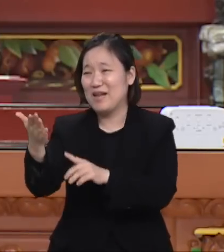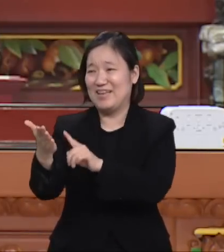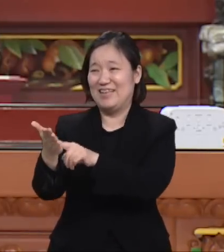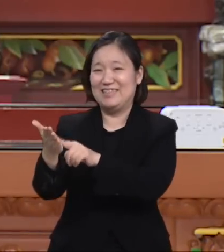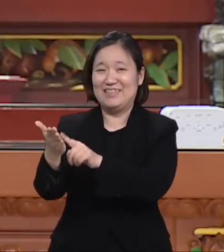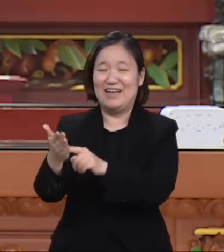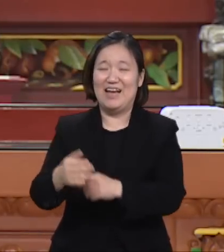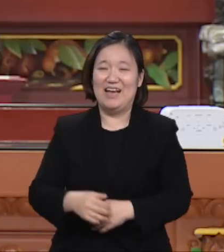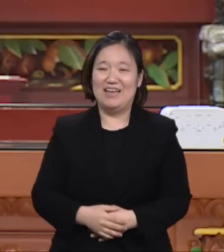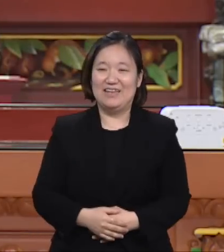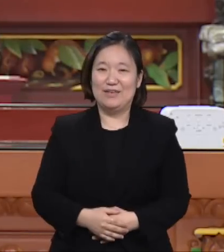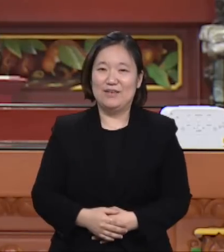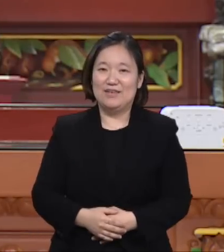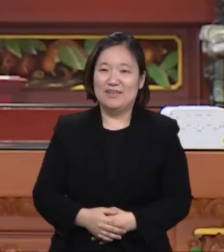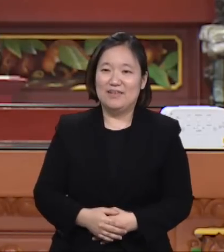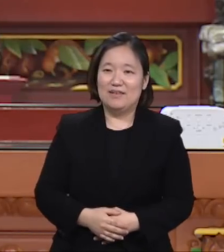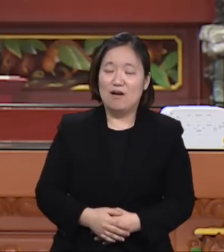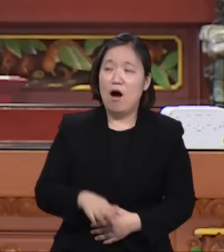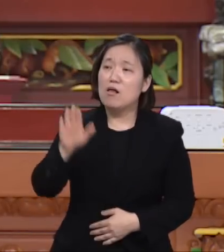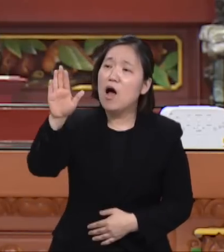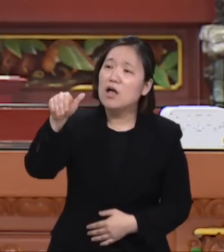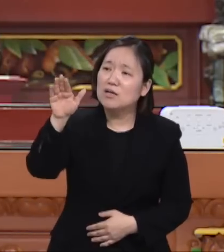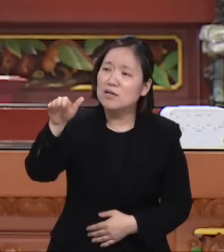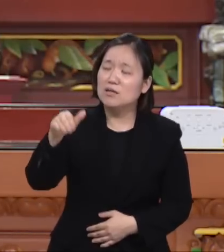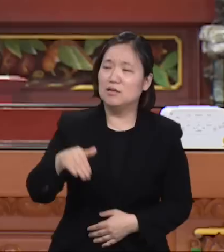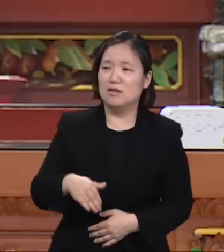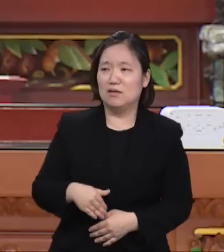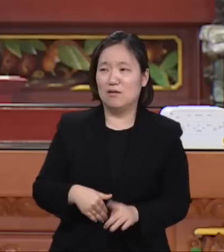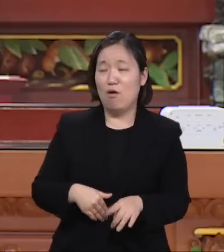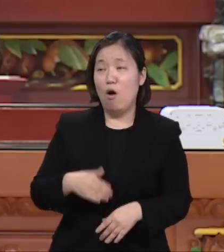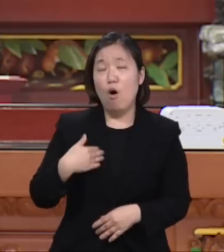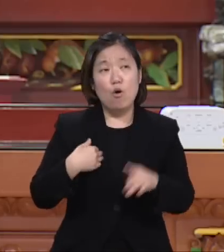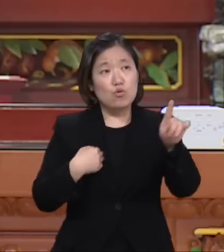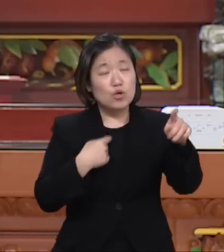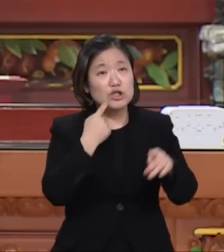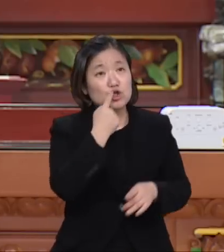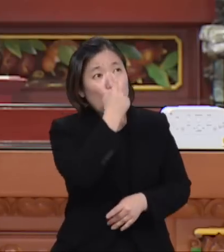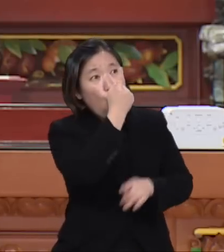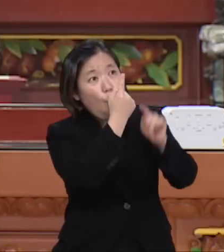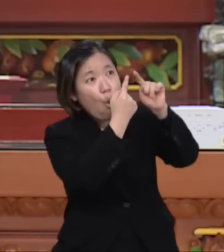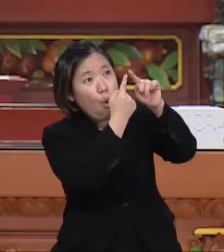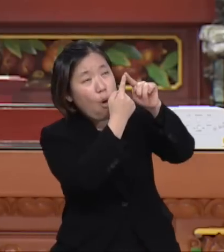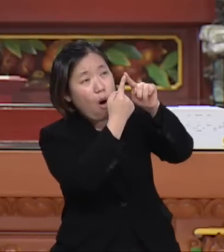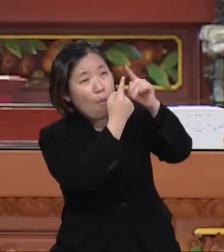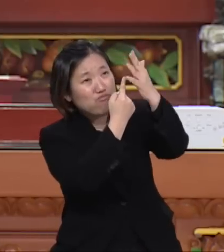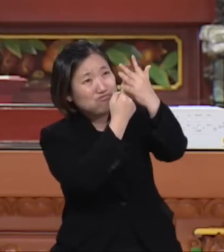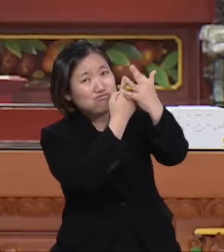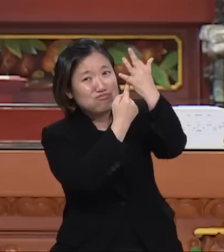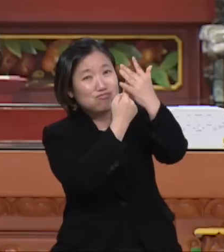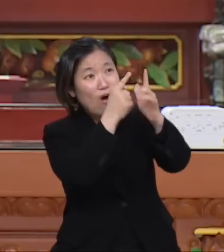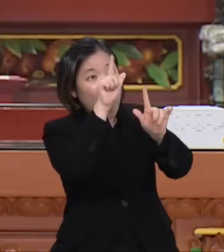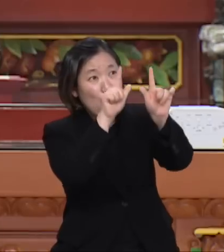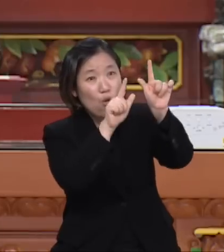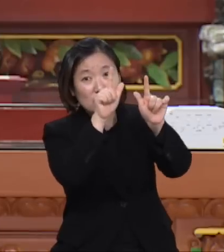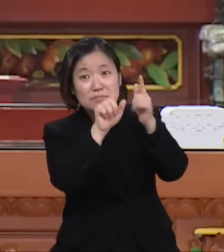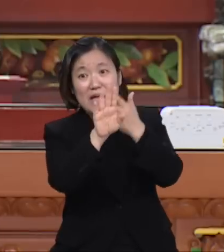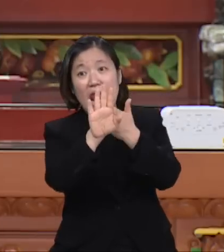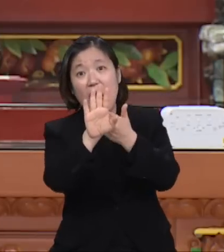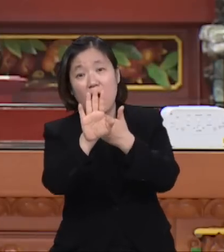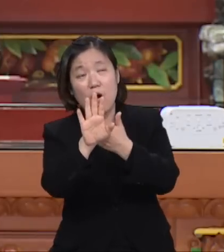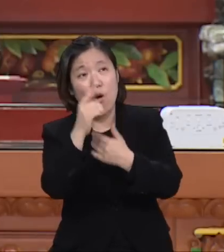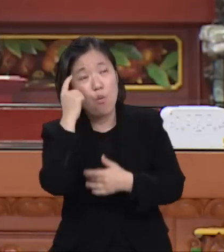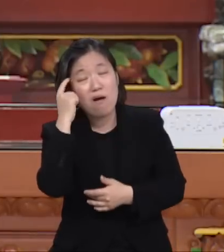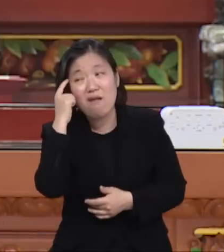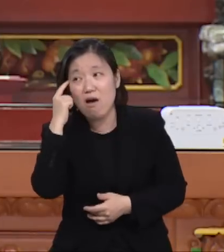같아 사장님 사장님 왜 저기는 초마다 모양이 다 달라요 왜 다 달라요 저승사자가